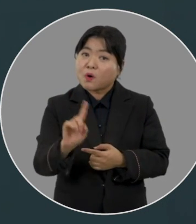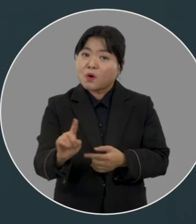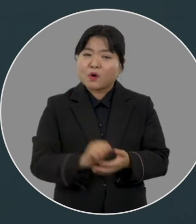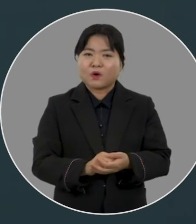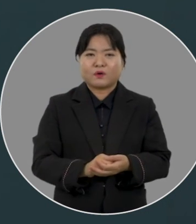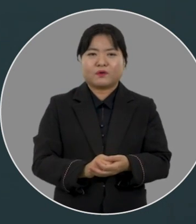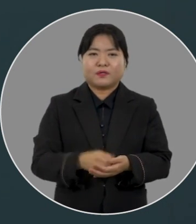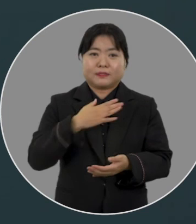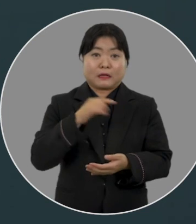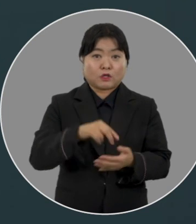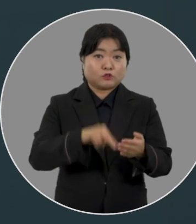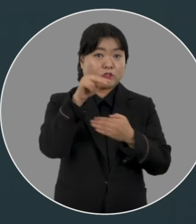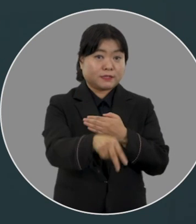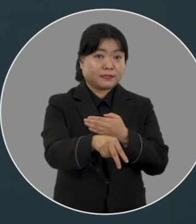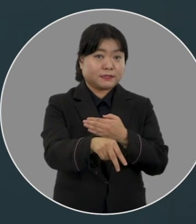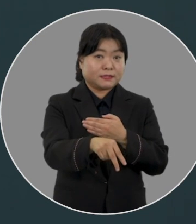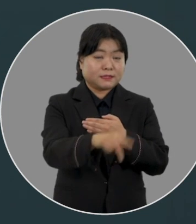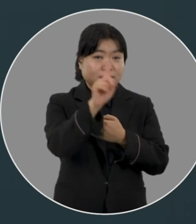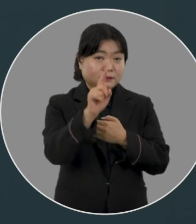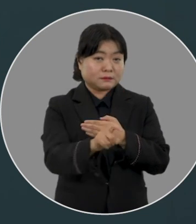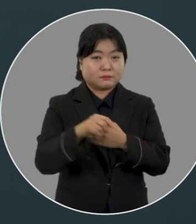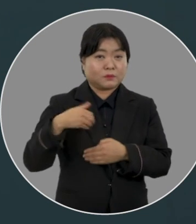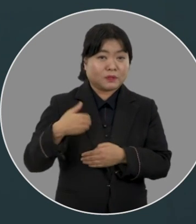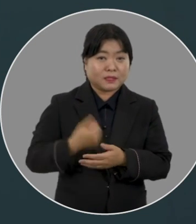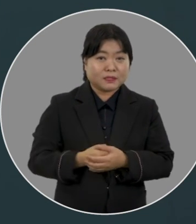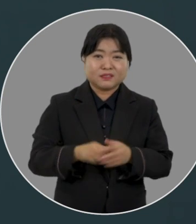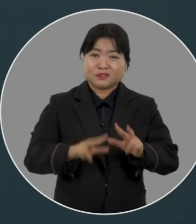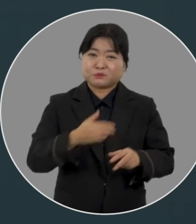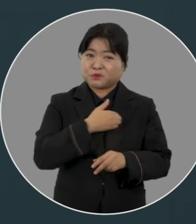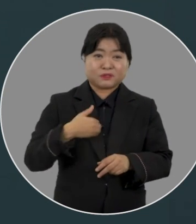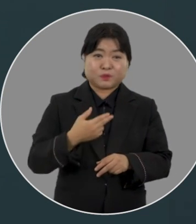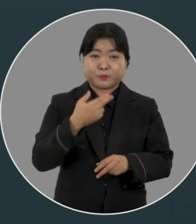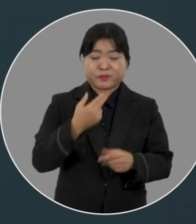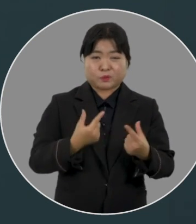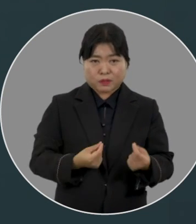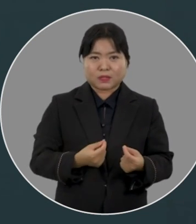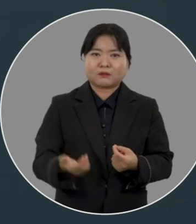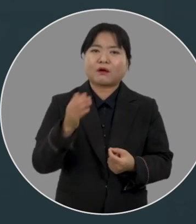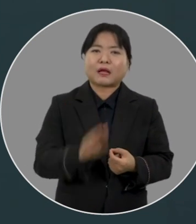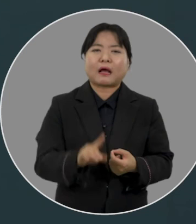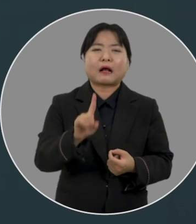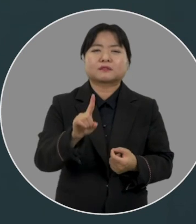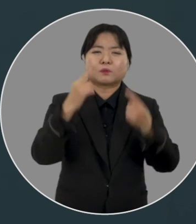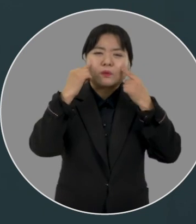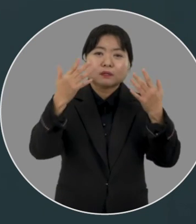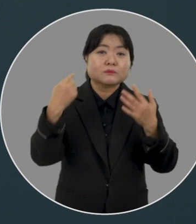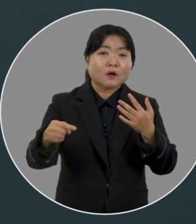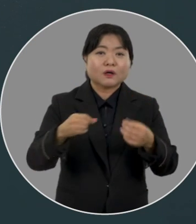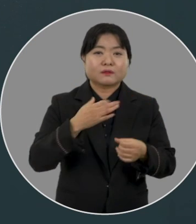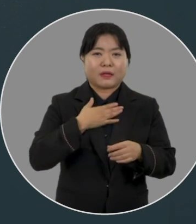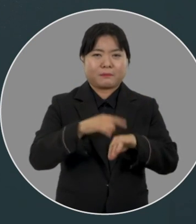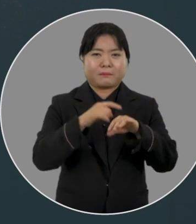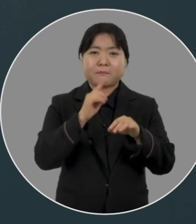하면 내가 거기 뛰어들지는 알 수 없어요. 지금도 자신 없어요. 그런데 한 가지는 분명해요. 내